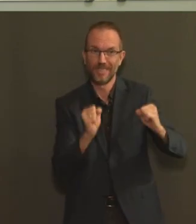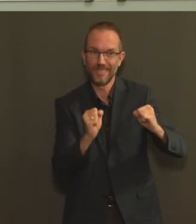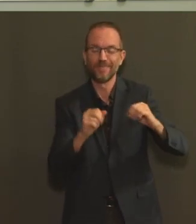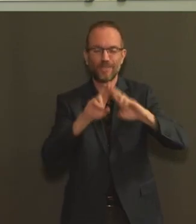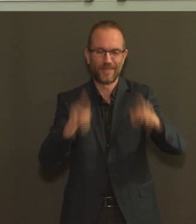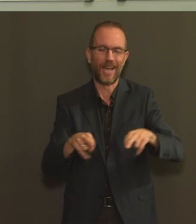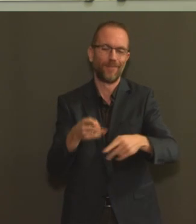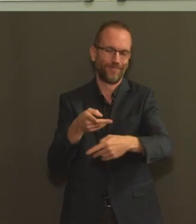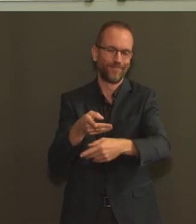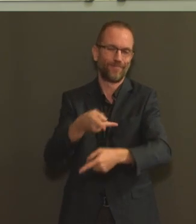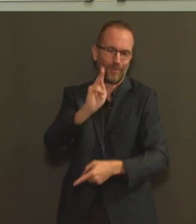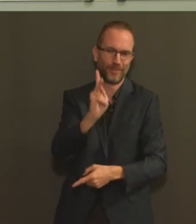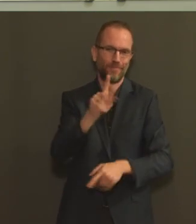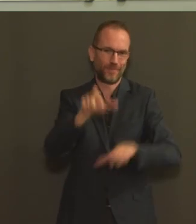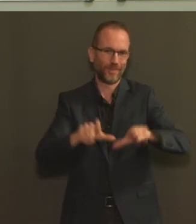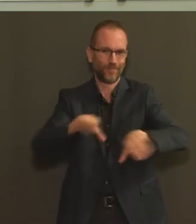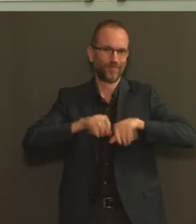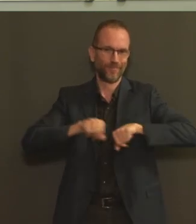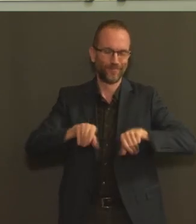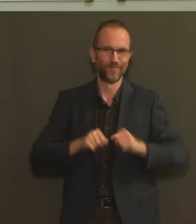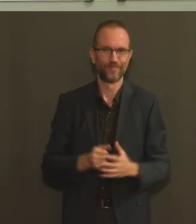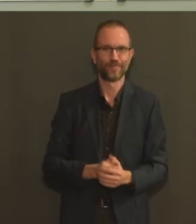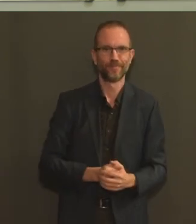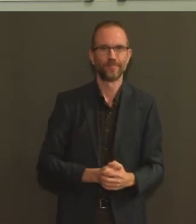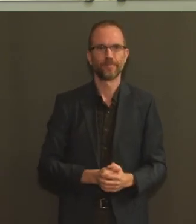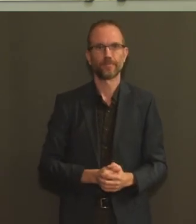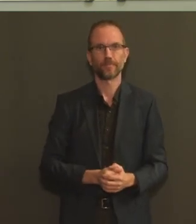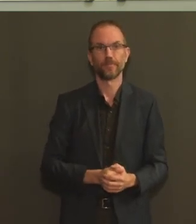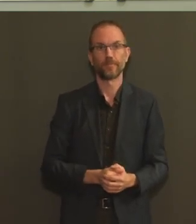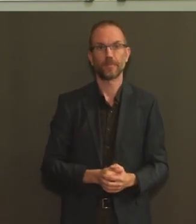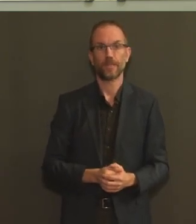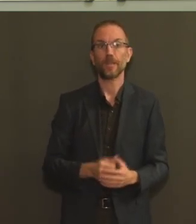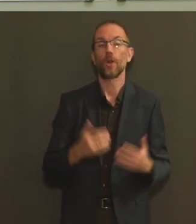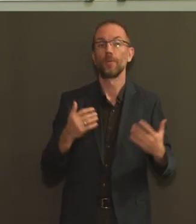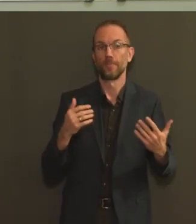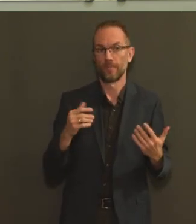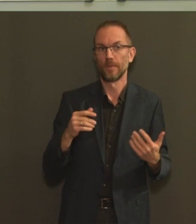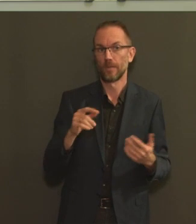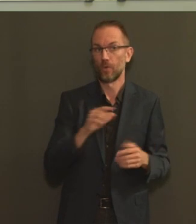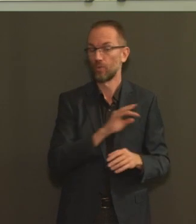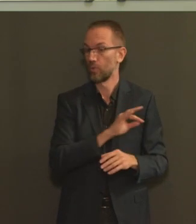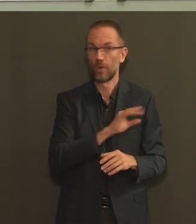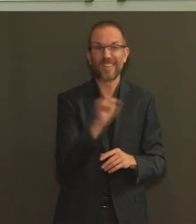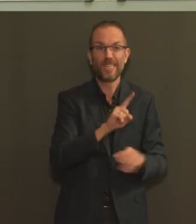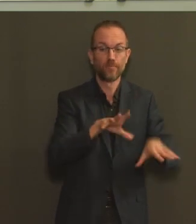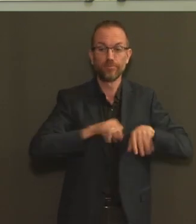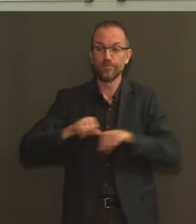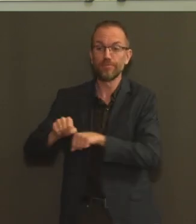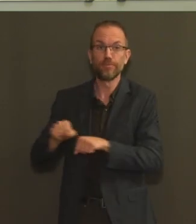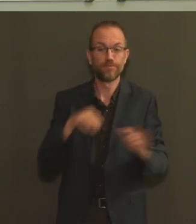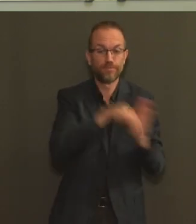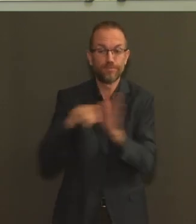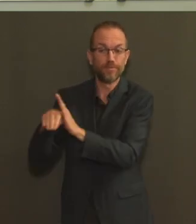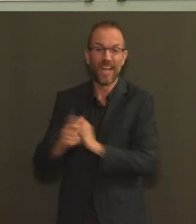d'âge. Elle est encore plus marquée, comme elle était ces derniers temps, chez les jeunes enfants de moins de 10 ans, avec moins